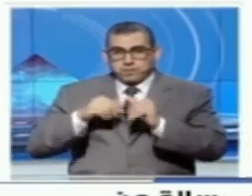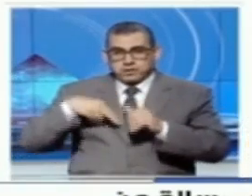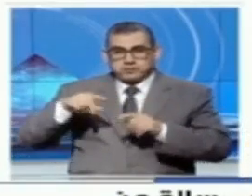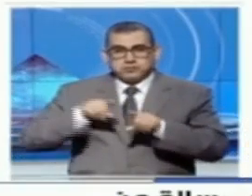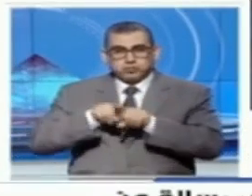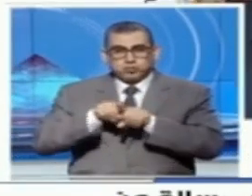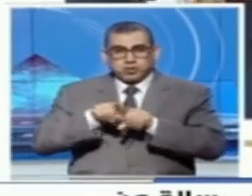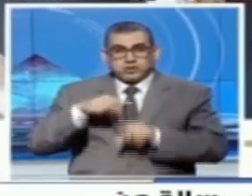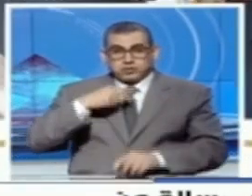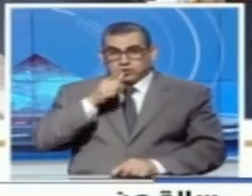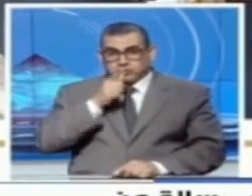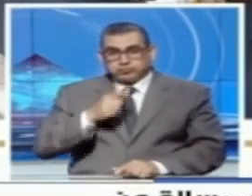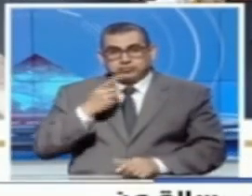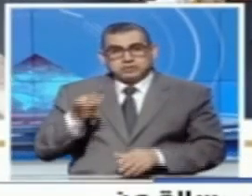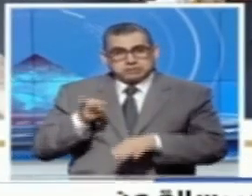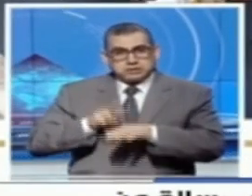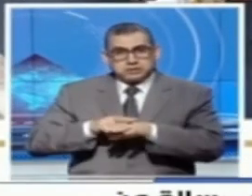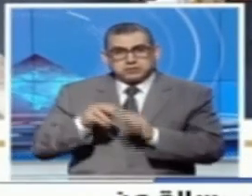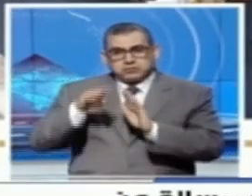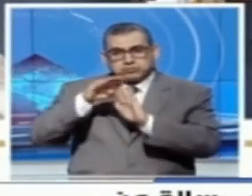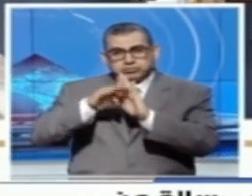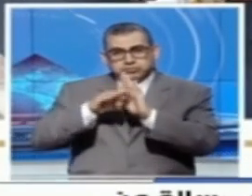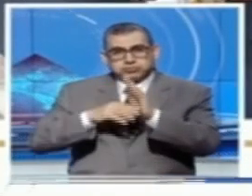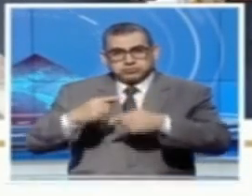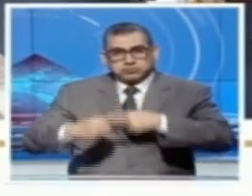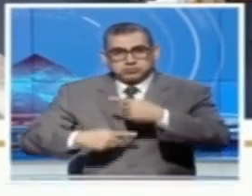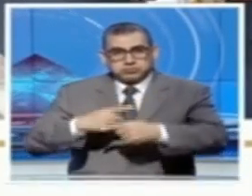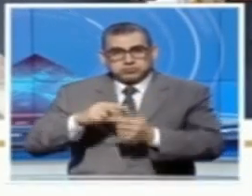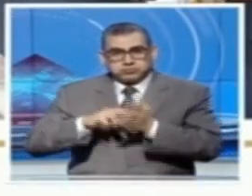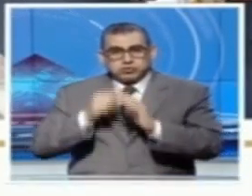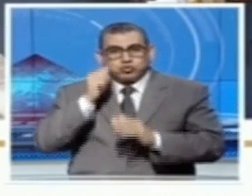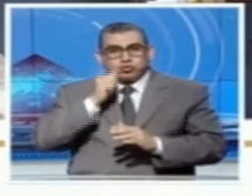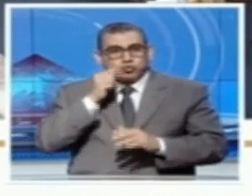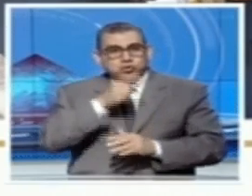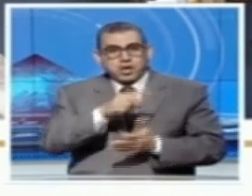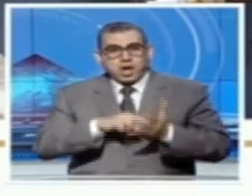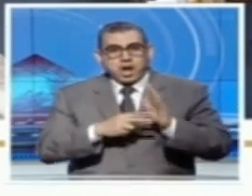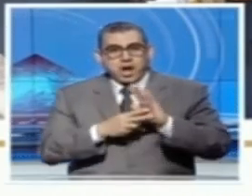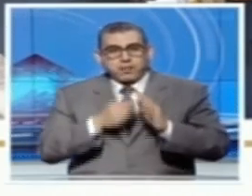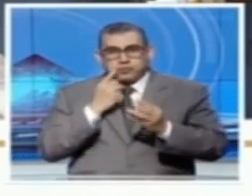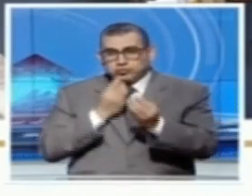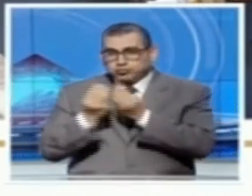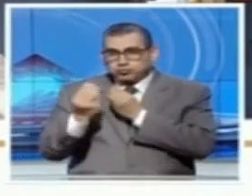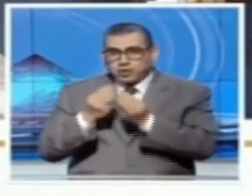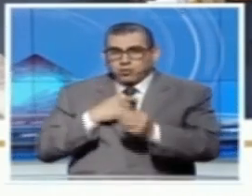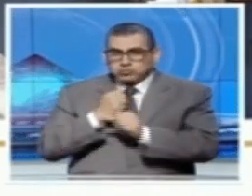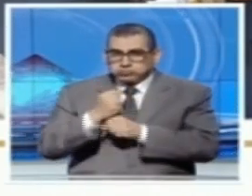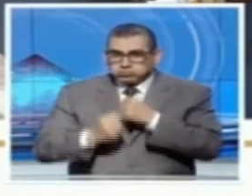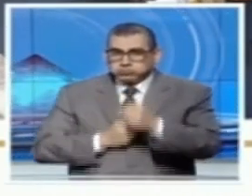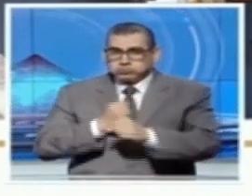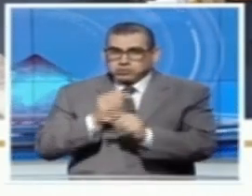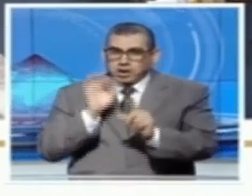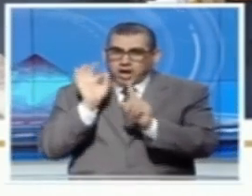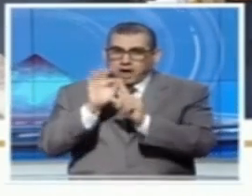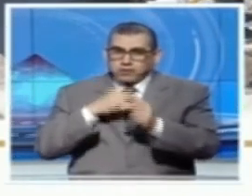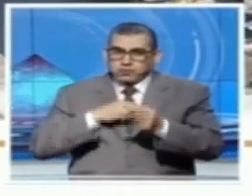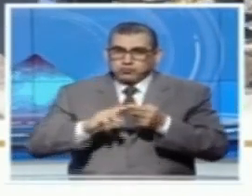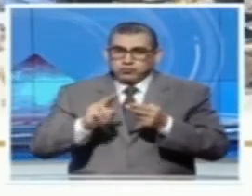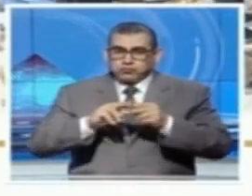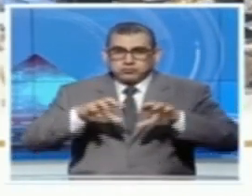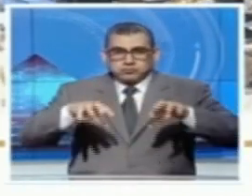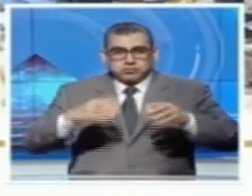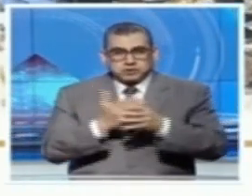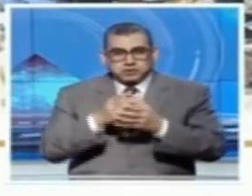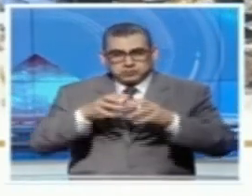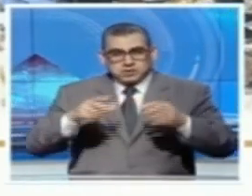الشقيقين، بالإضافة إلى استعراض تطورات الأوضاع في السودان والتشاور حول الجهود الرامية لتسوية الأزمة حفاظا